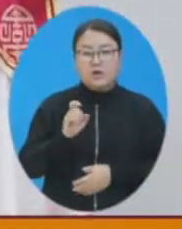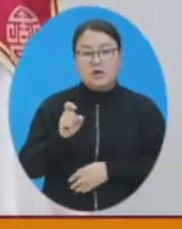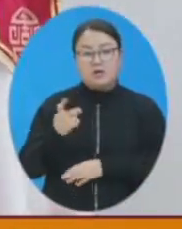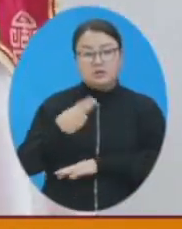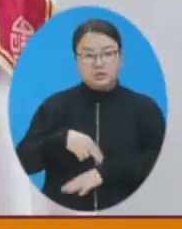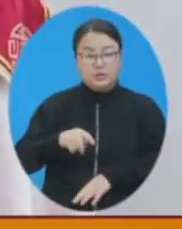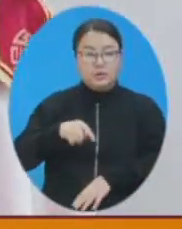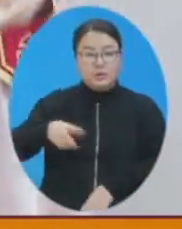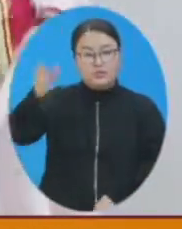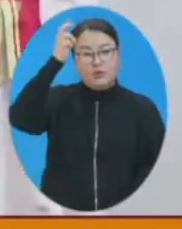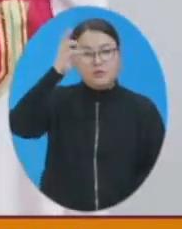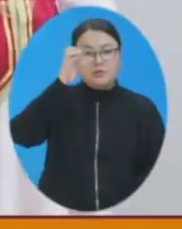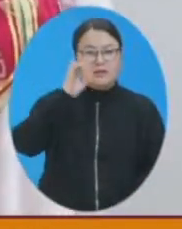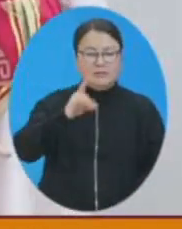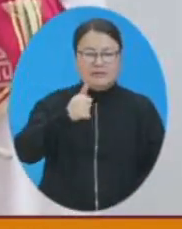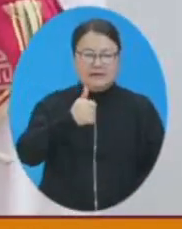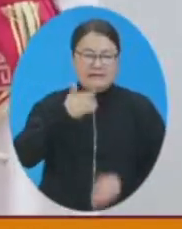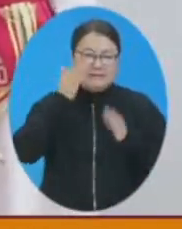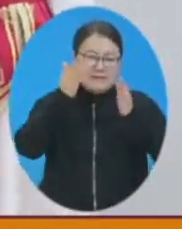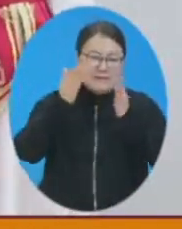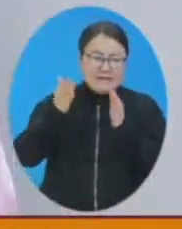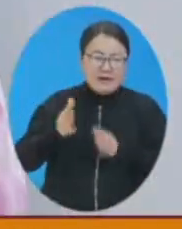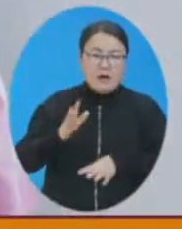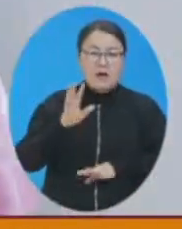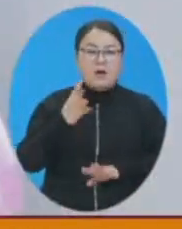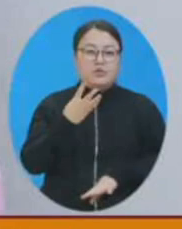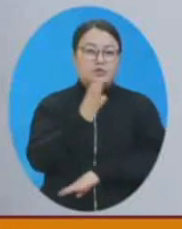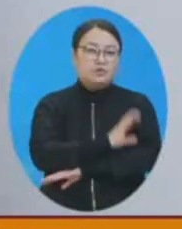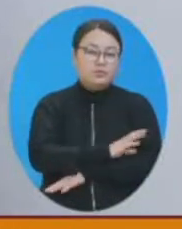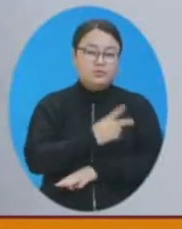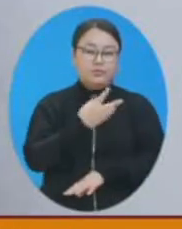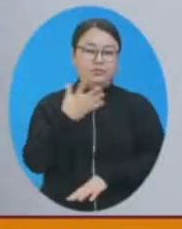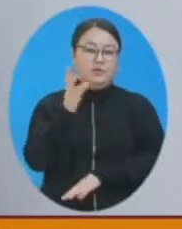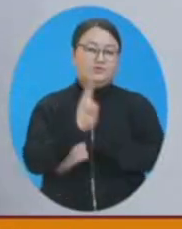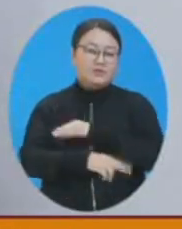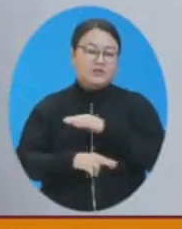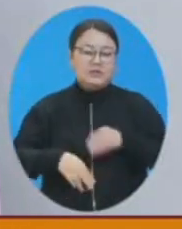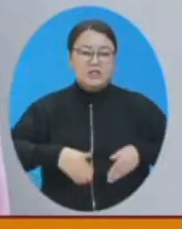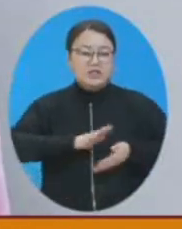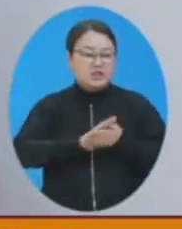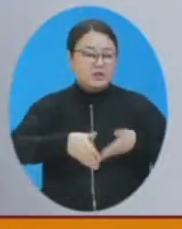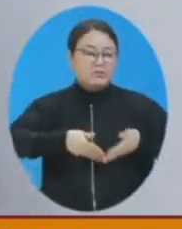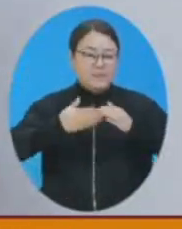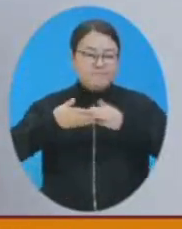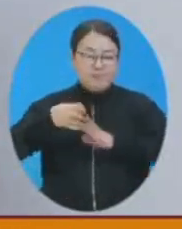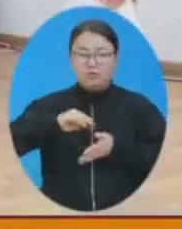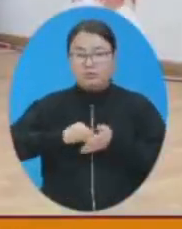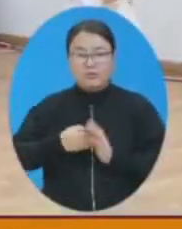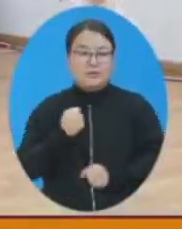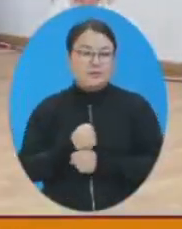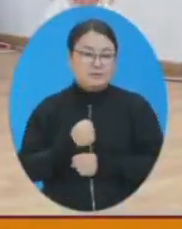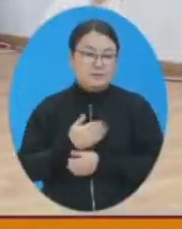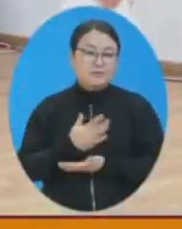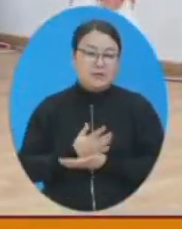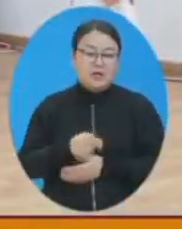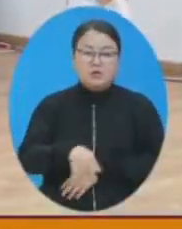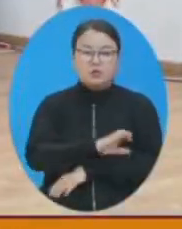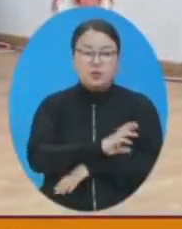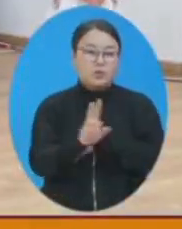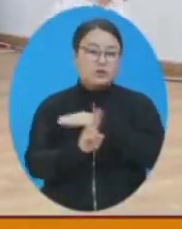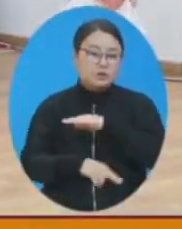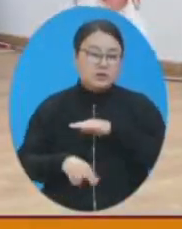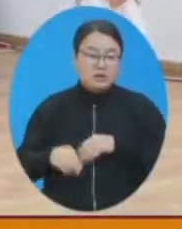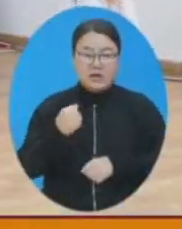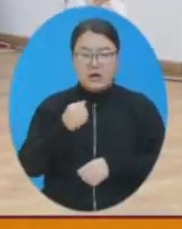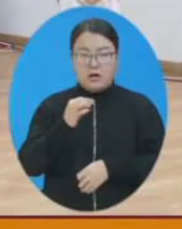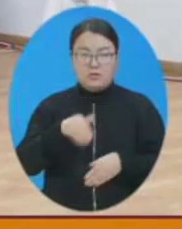энэ онд боловсролын салбарт анхаарлаа төлхөө хандуулж 14 сургууль 25 цэцэрлэгийг ашиглалтанд оруулахар төлөвлөгөө гарган ажиллаж байгаа юм а. Тус сургууль цэцэрлэгүүд